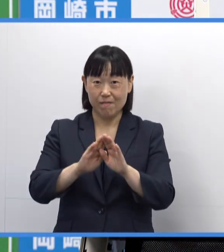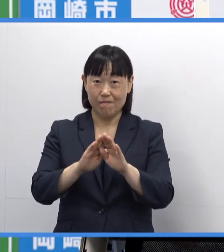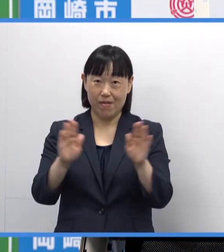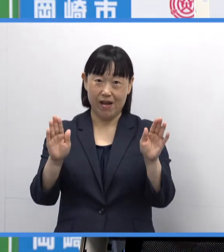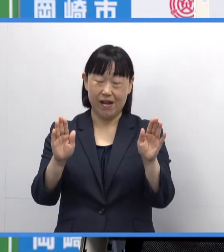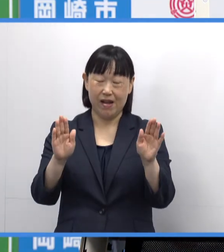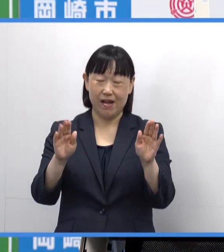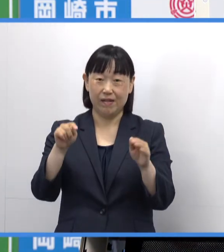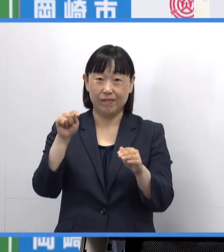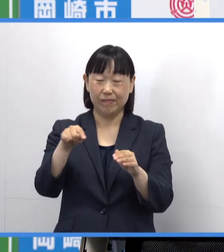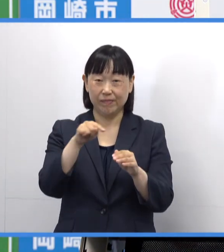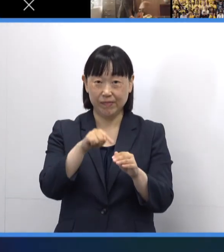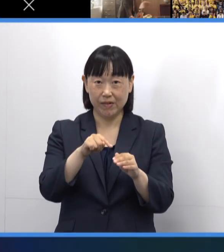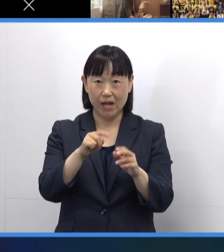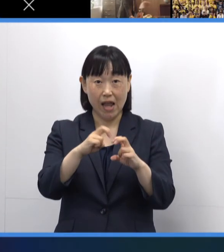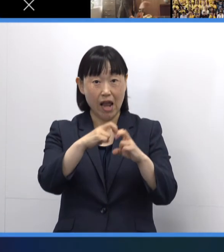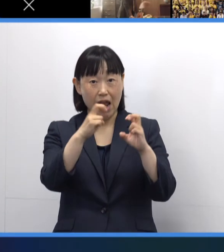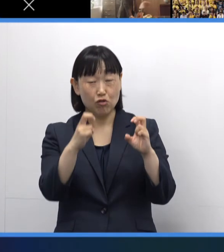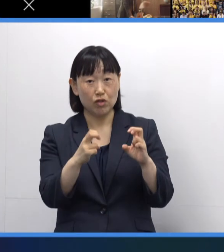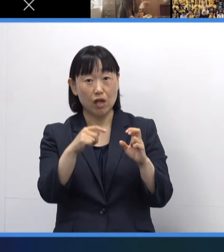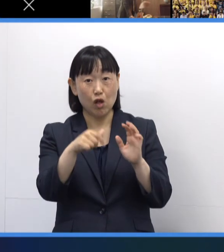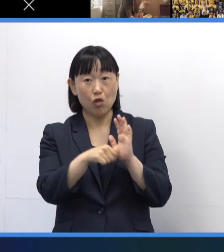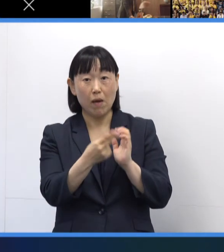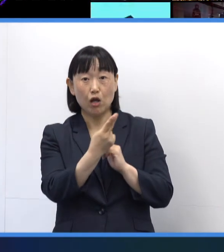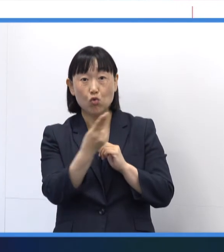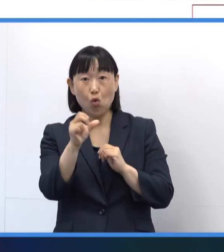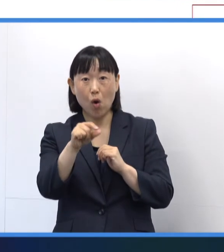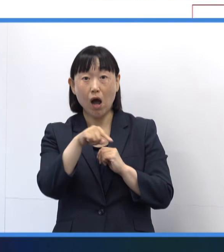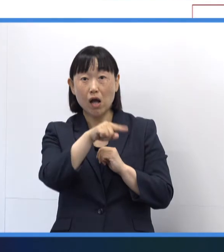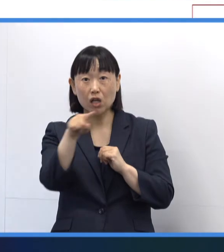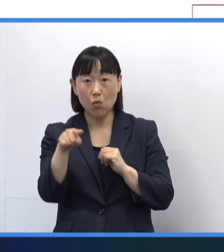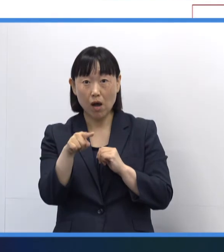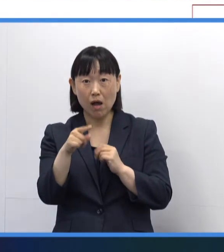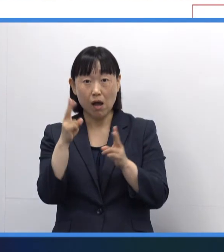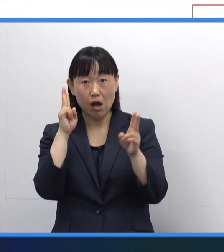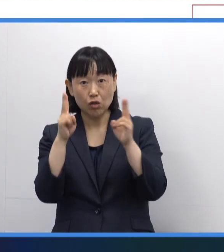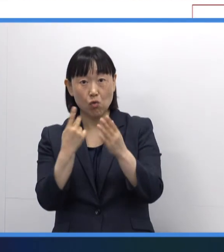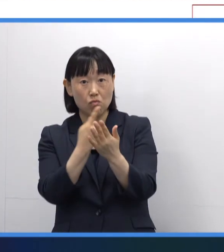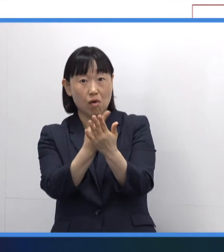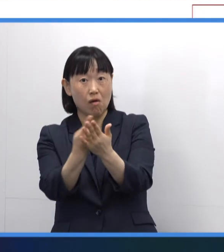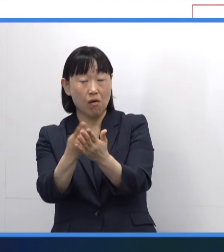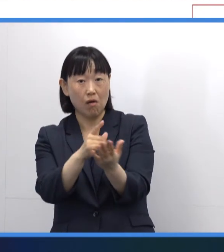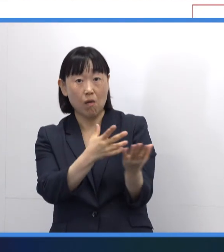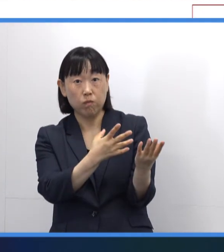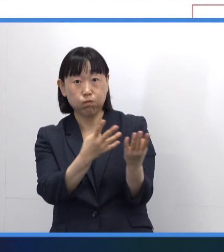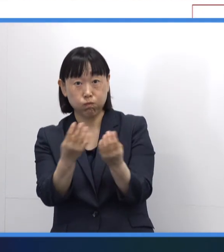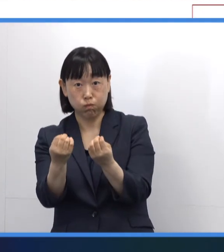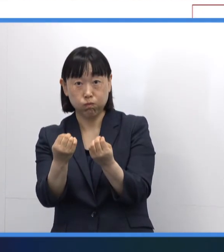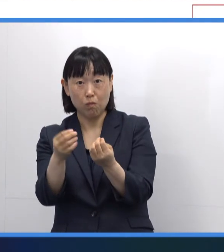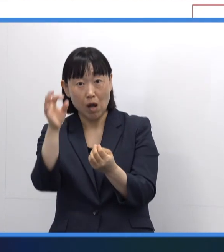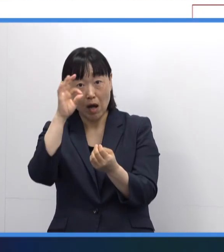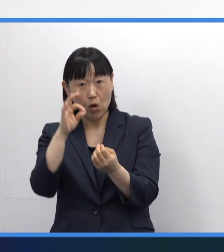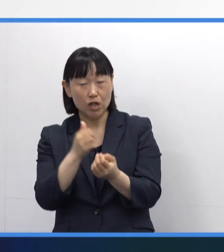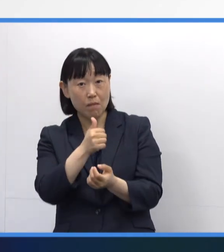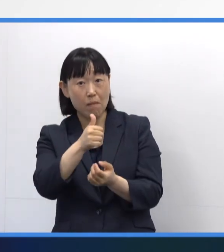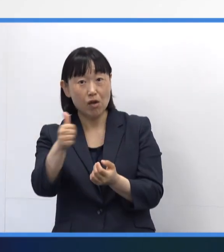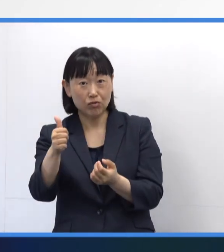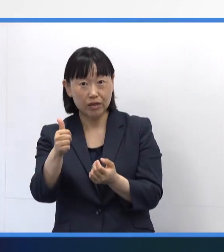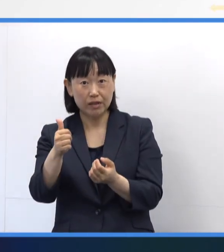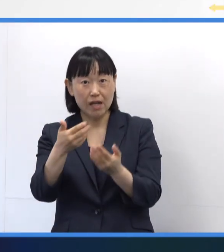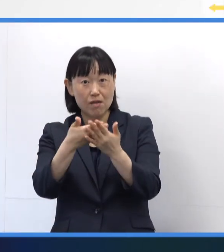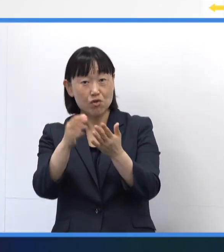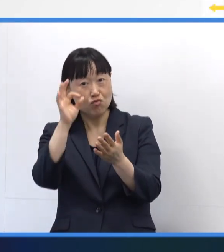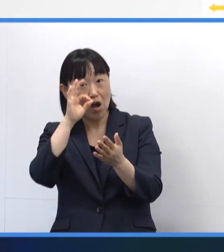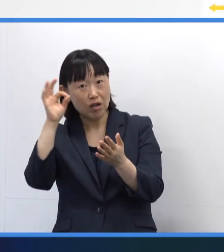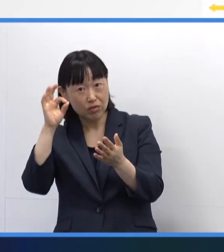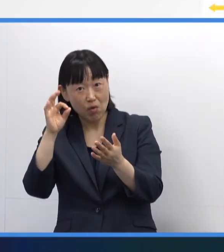NTT さんのドアにはさまざまな企業が参入され、観光地巡りや美術鑑賞イベントなどができる仮想